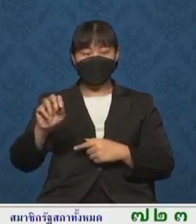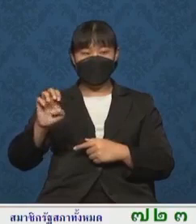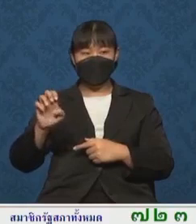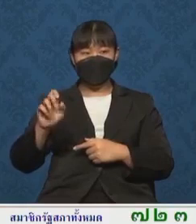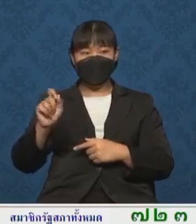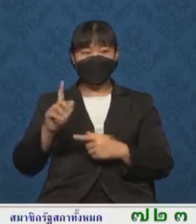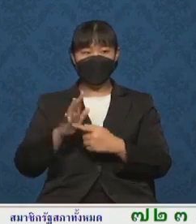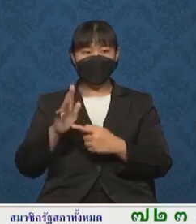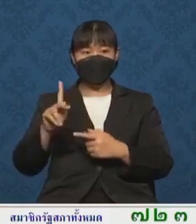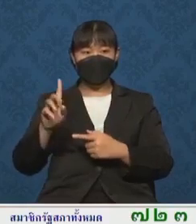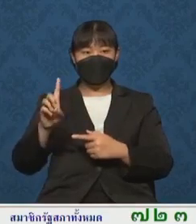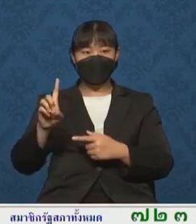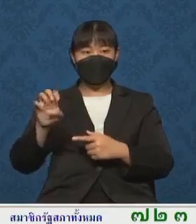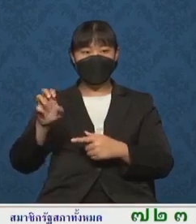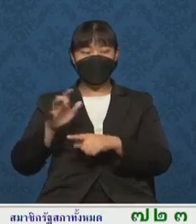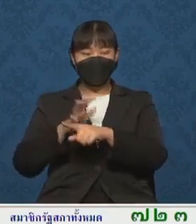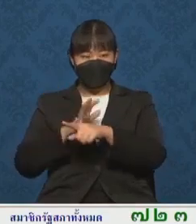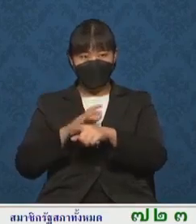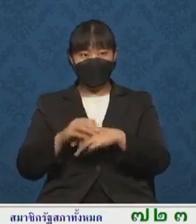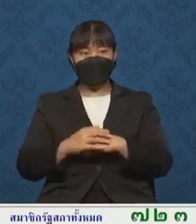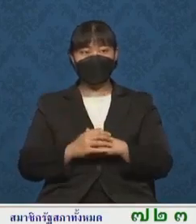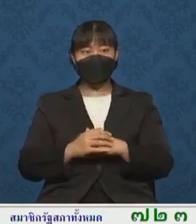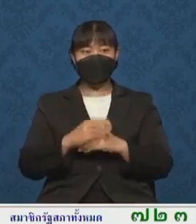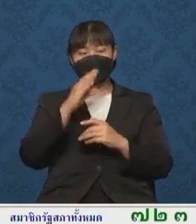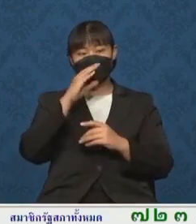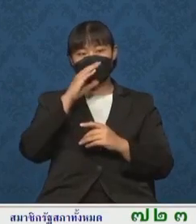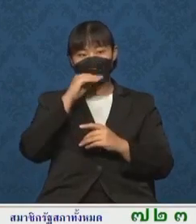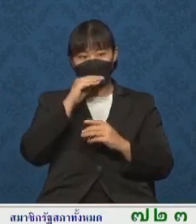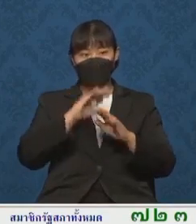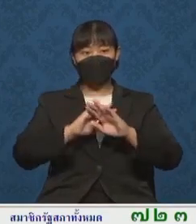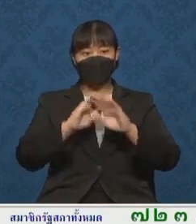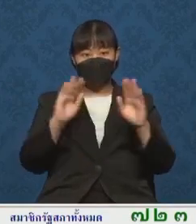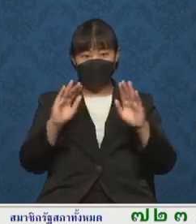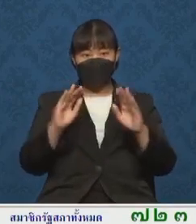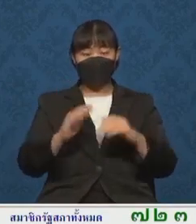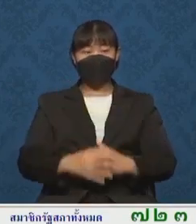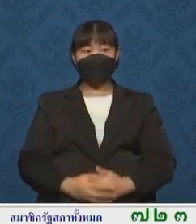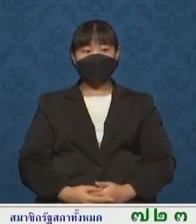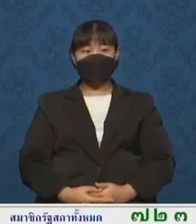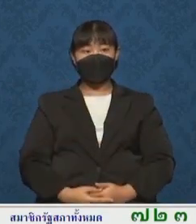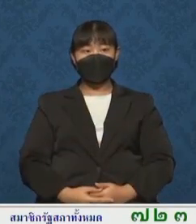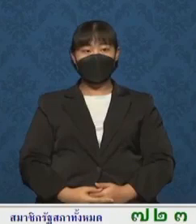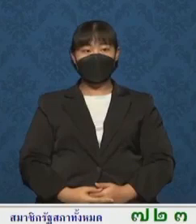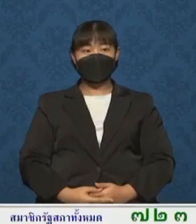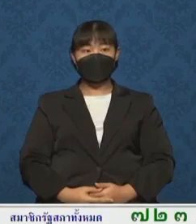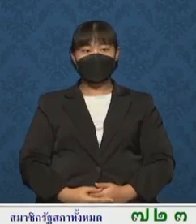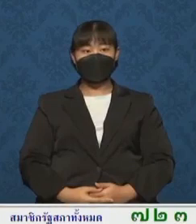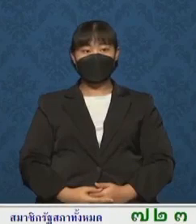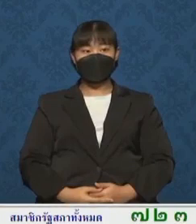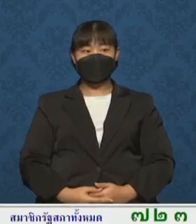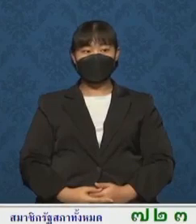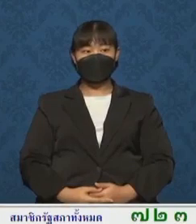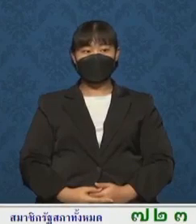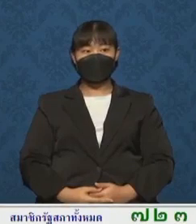ขอให้สอนนะครับเช่นกันครับเลือก